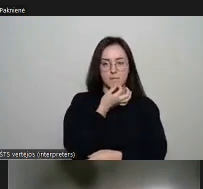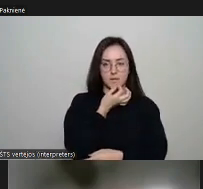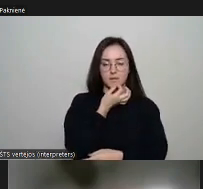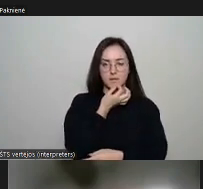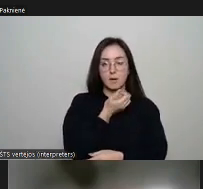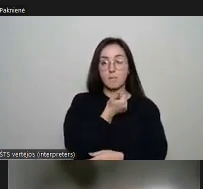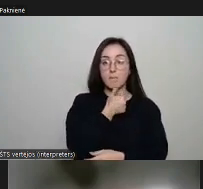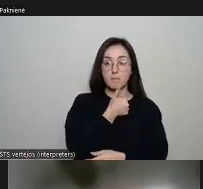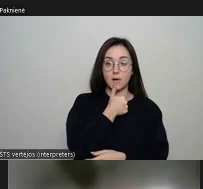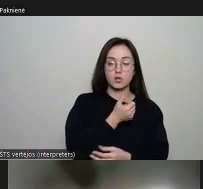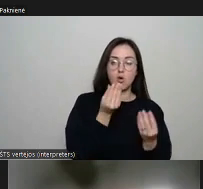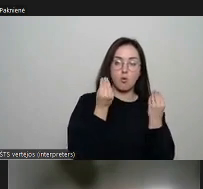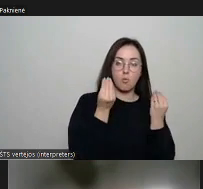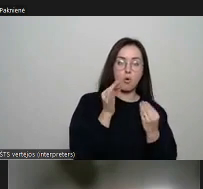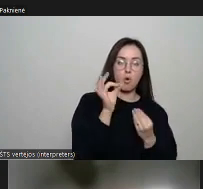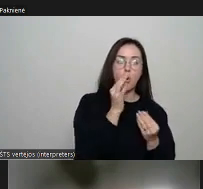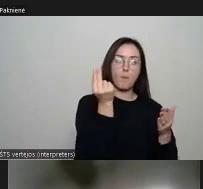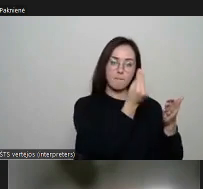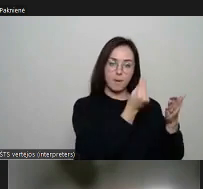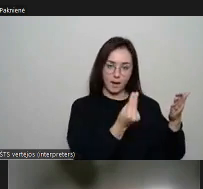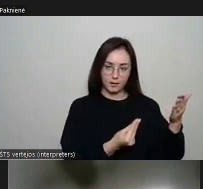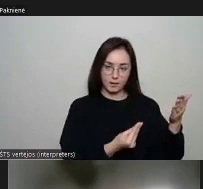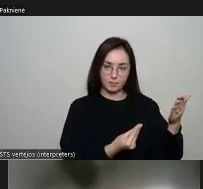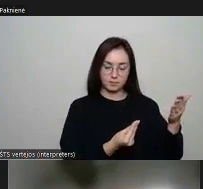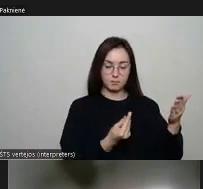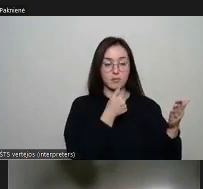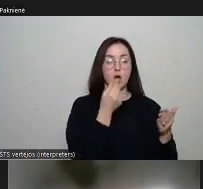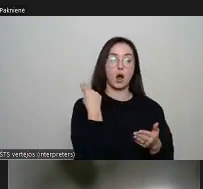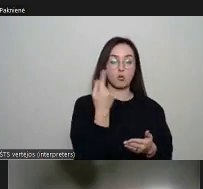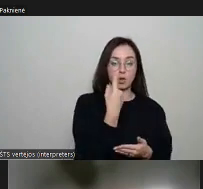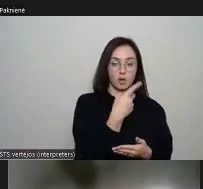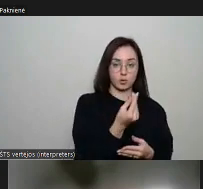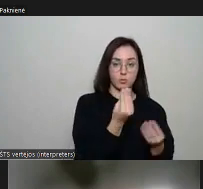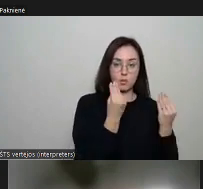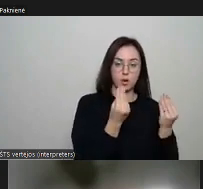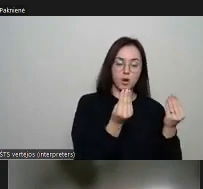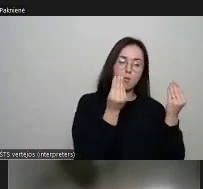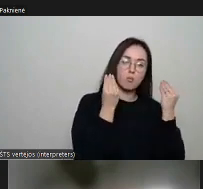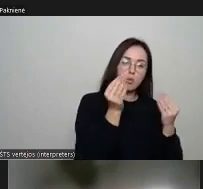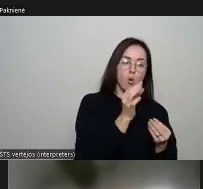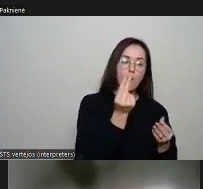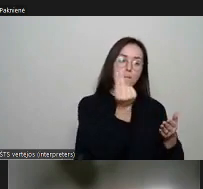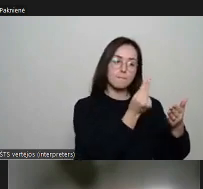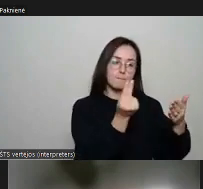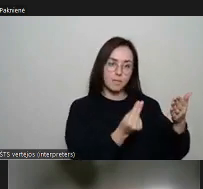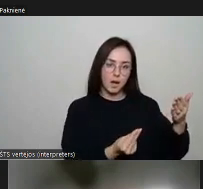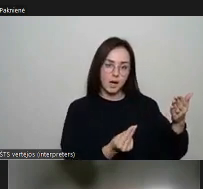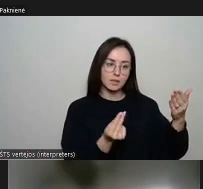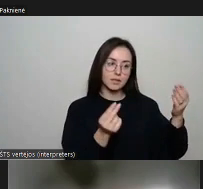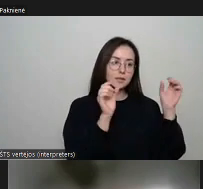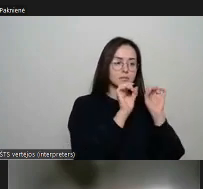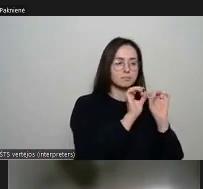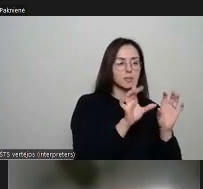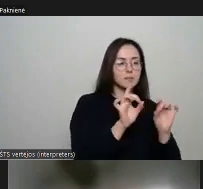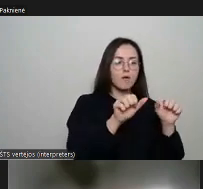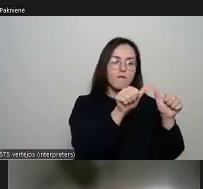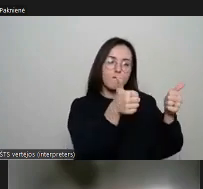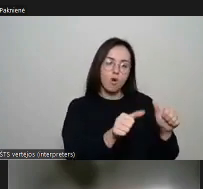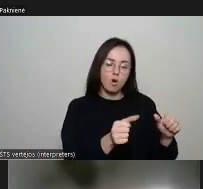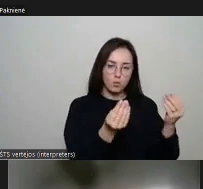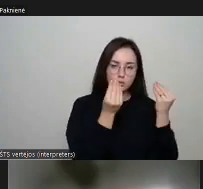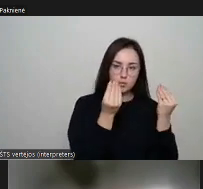mokydamiesi apie meną per anglų kalbos pamoką, tiesiog susipažindami su skirtingomis meno formomis,